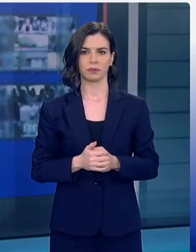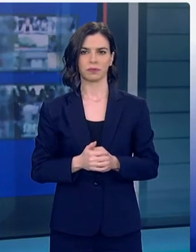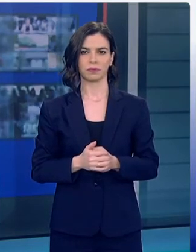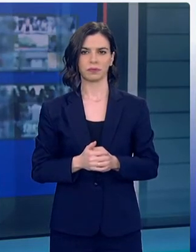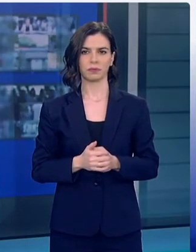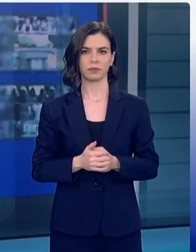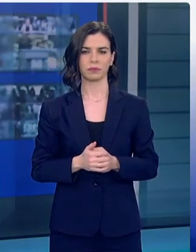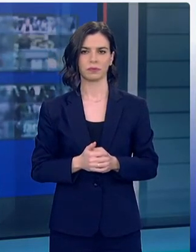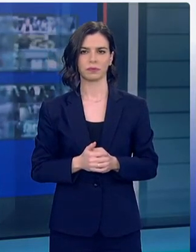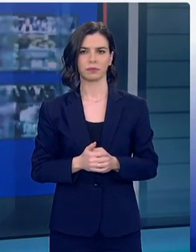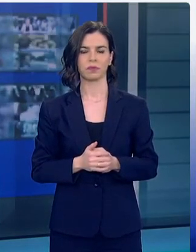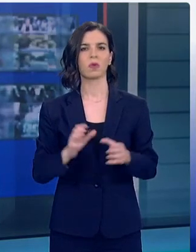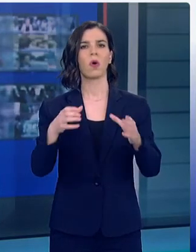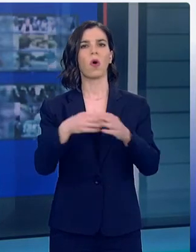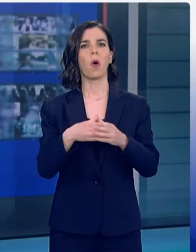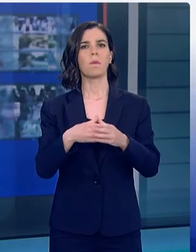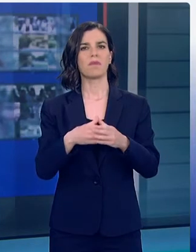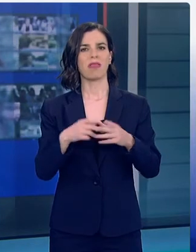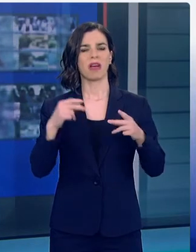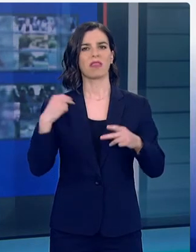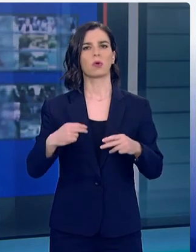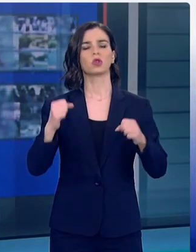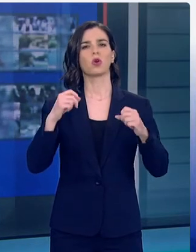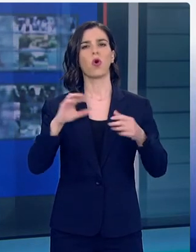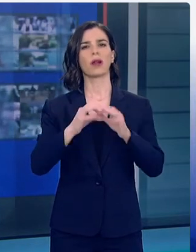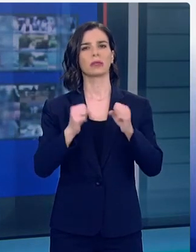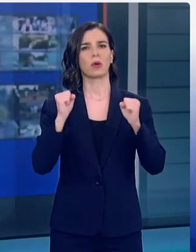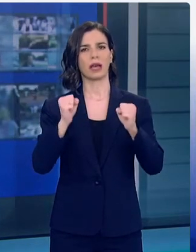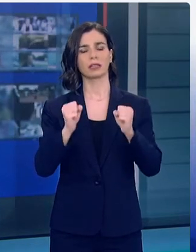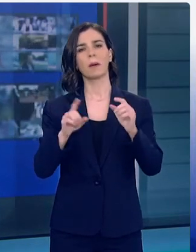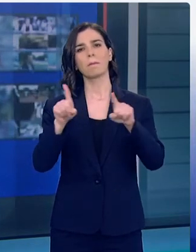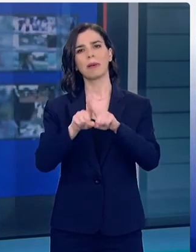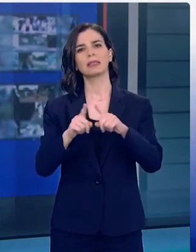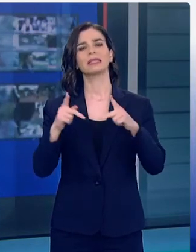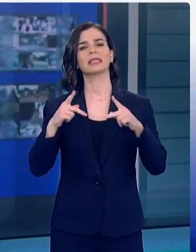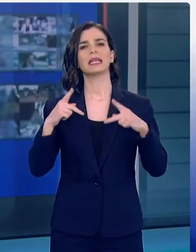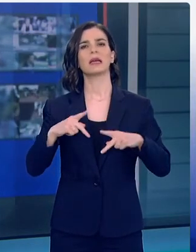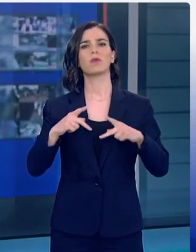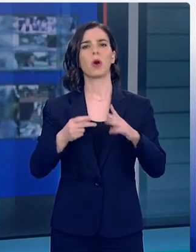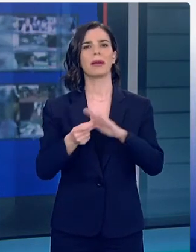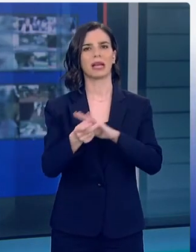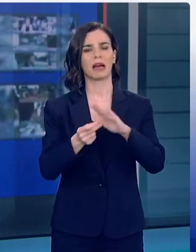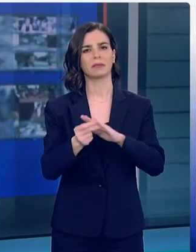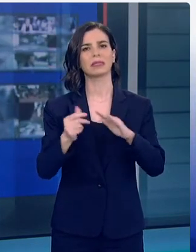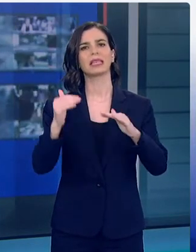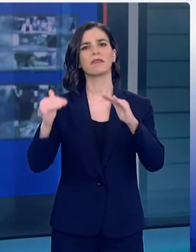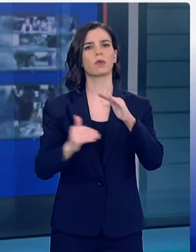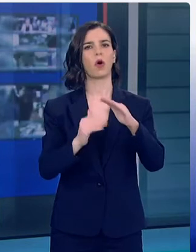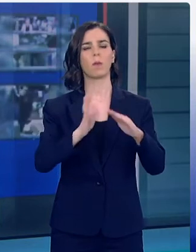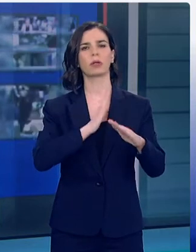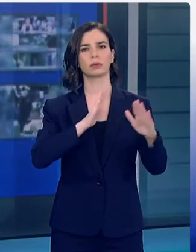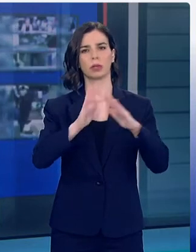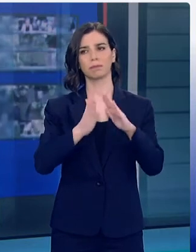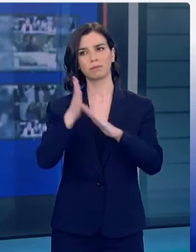Κλιμάκιο του Εθνικού Οργανισμού Δημόσιας Υγείας μετέβη με τον πρόεδρο του οργανισμού, τον Υπουργό Μετανάστευσης και Ασύλου και τον Υφυπουργό Πολιτικής Προστασίας σε